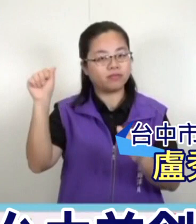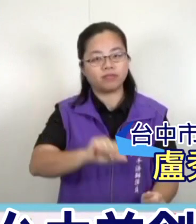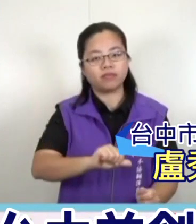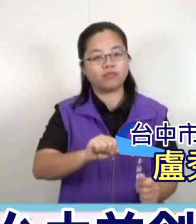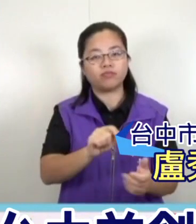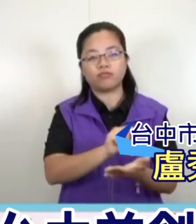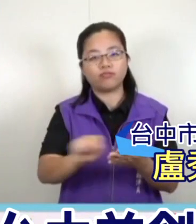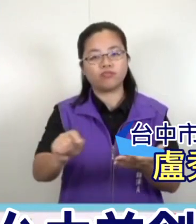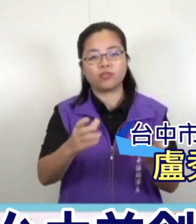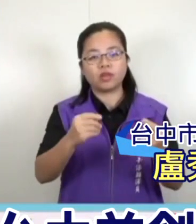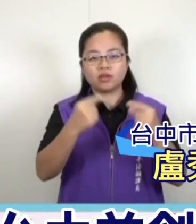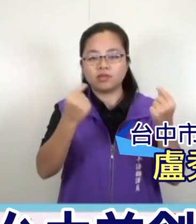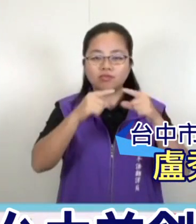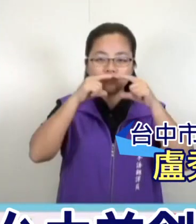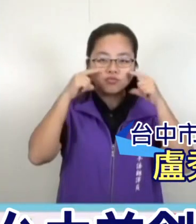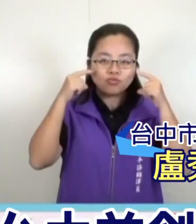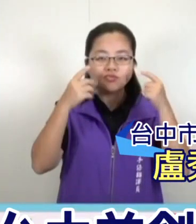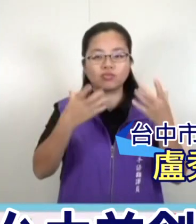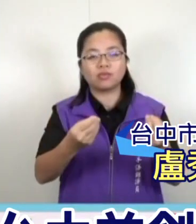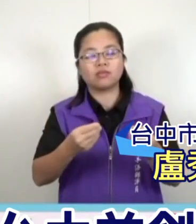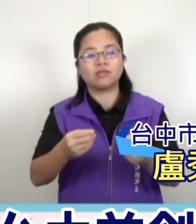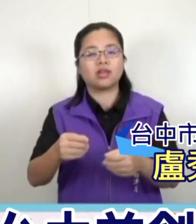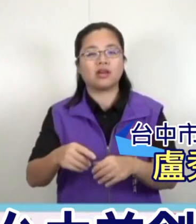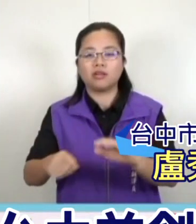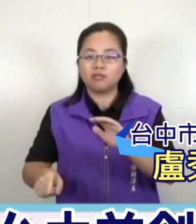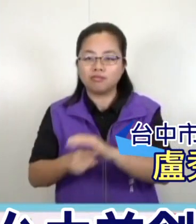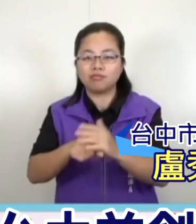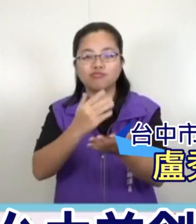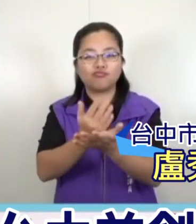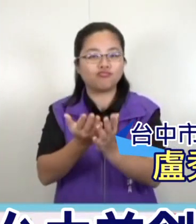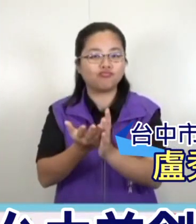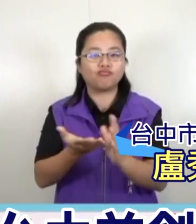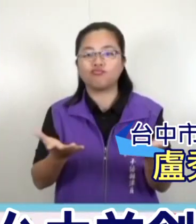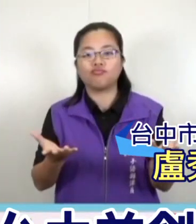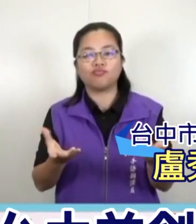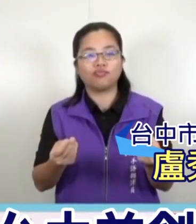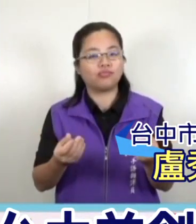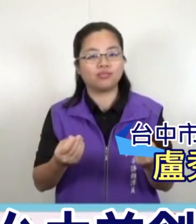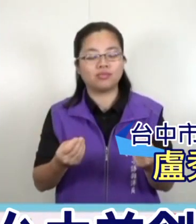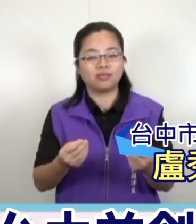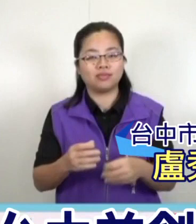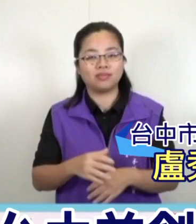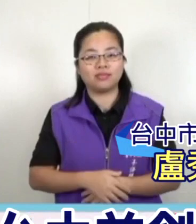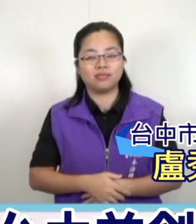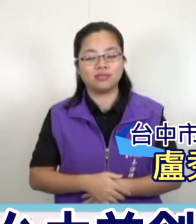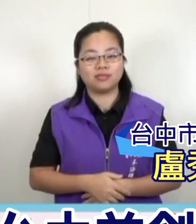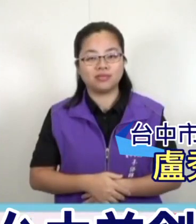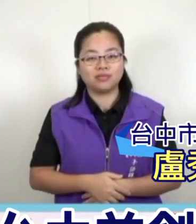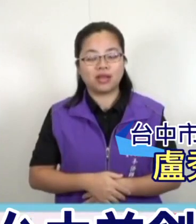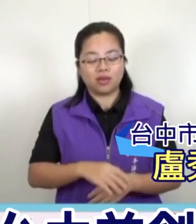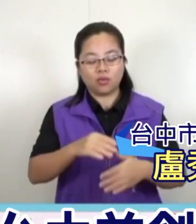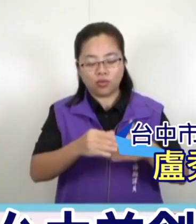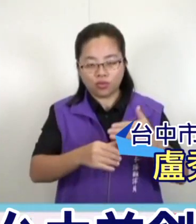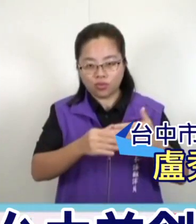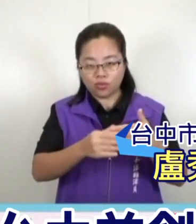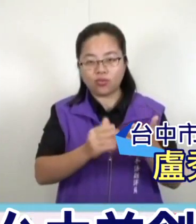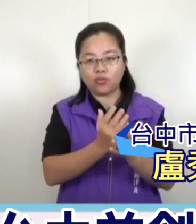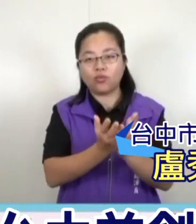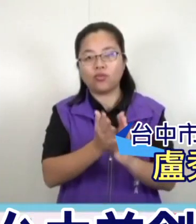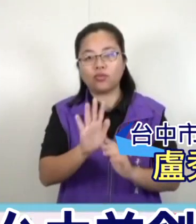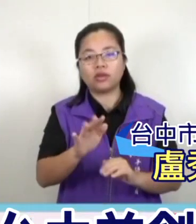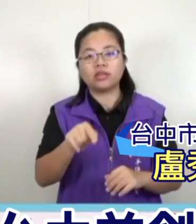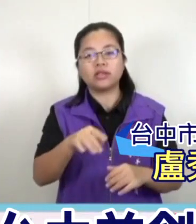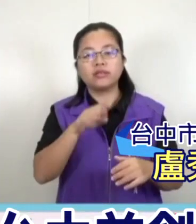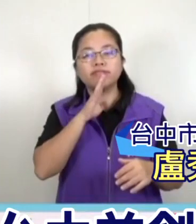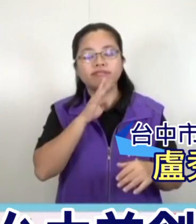譬如说不戴口罩、没有保持社交距离或违反人流他这个场域应该有人流的规定。不过这才